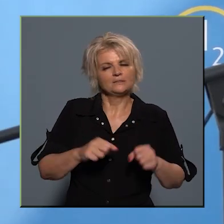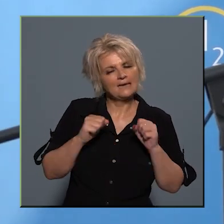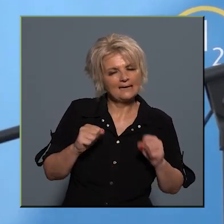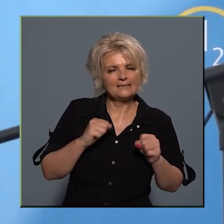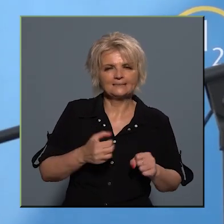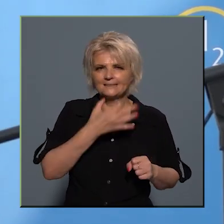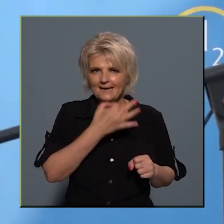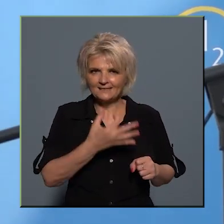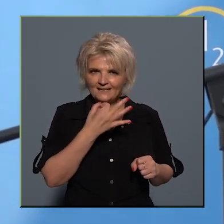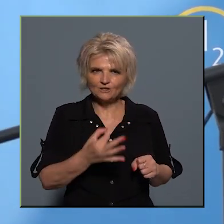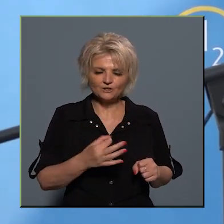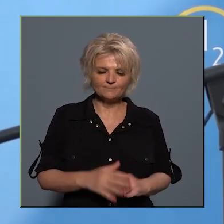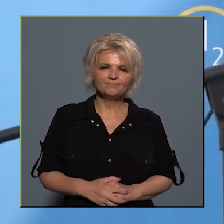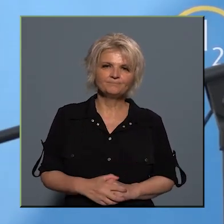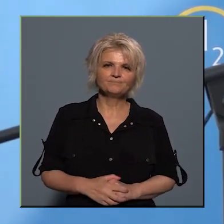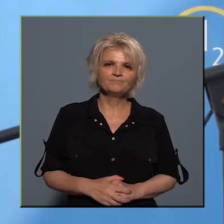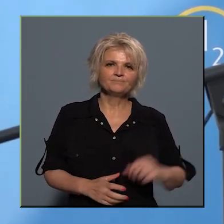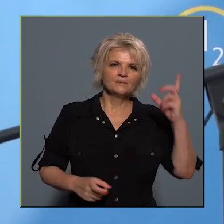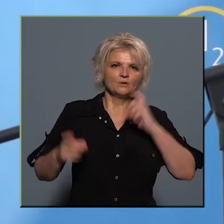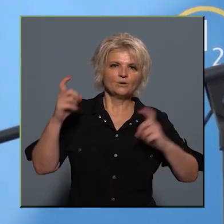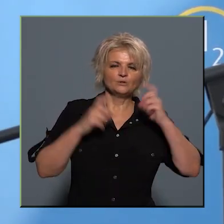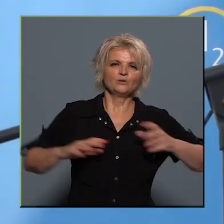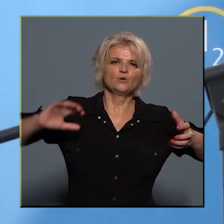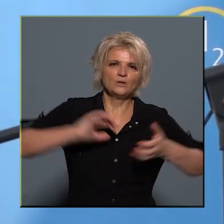kérdés. Mindenképpen azt gondoljuk, hogy